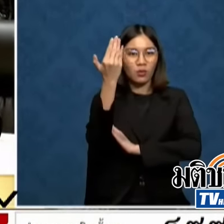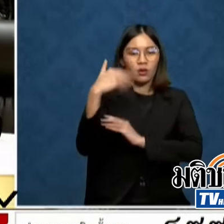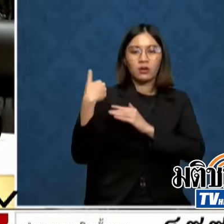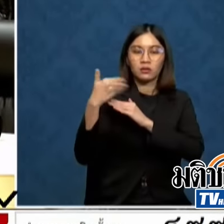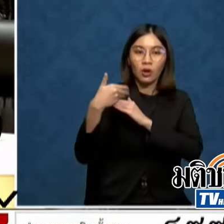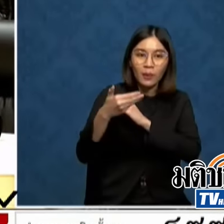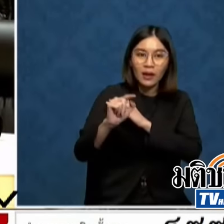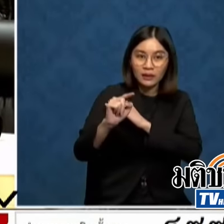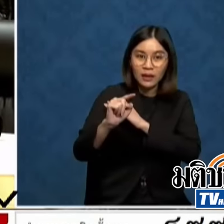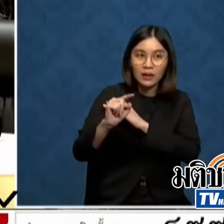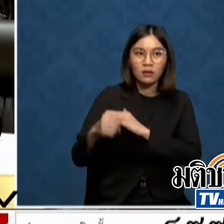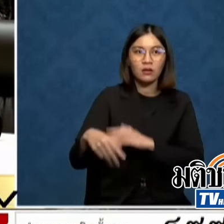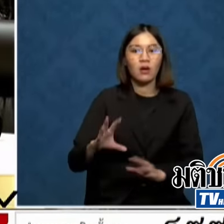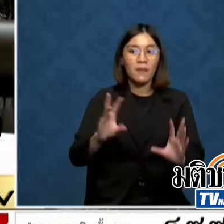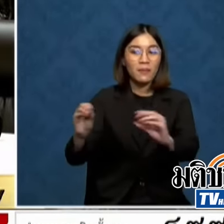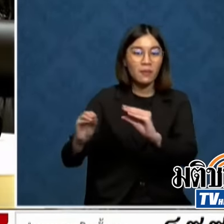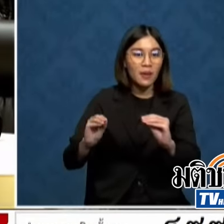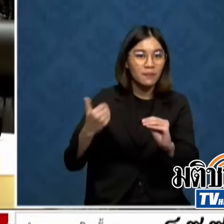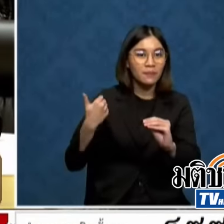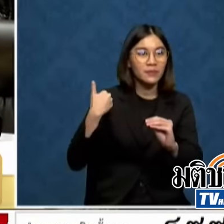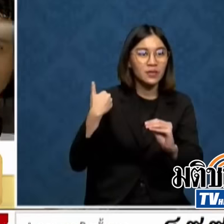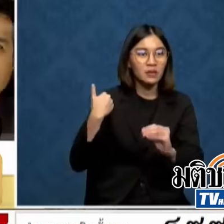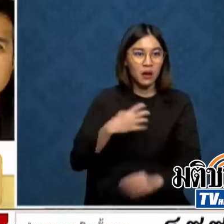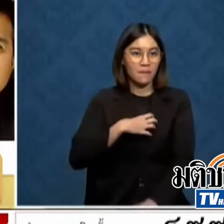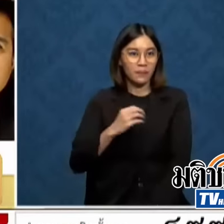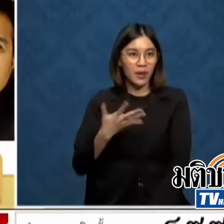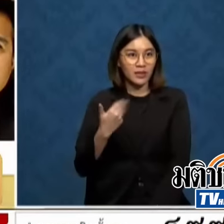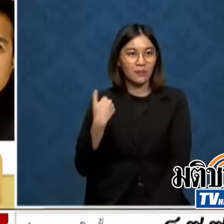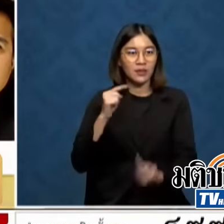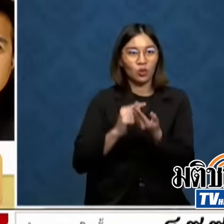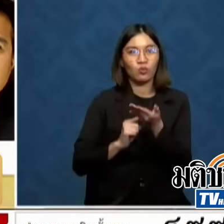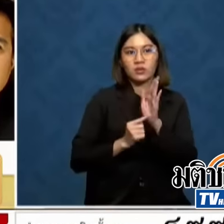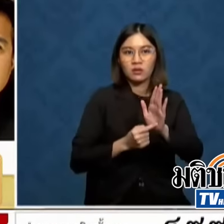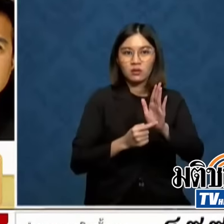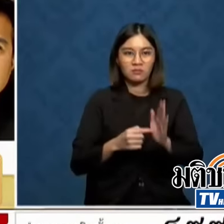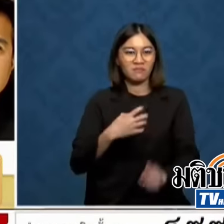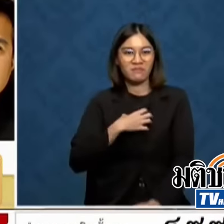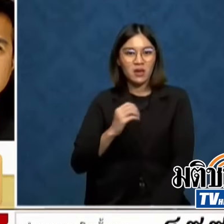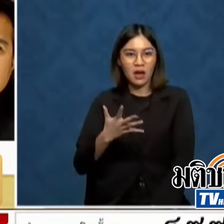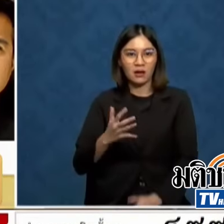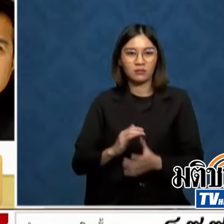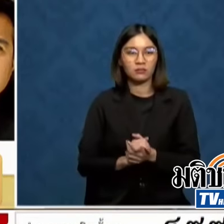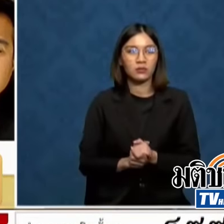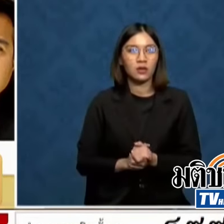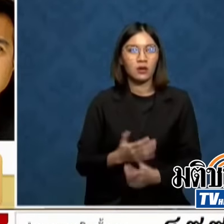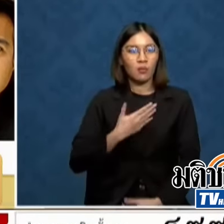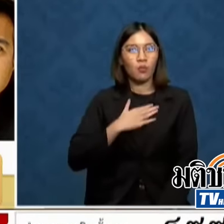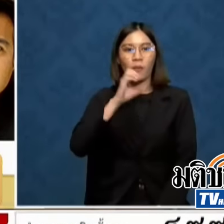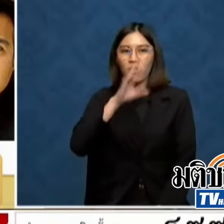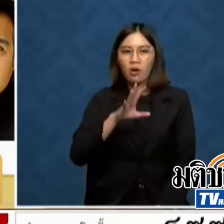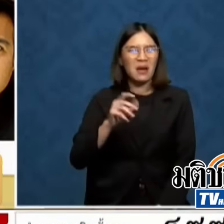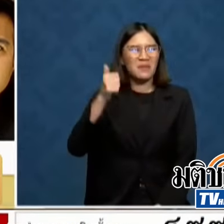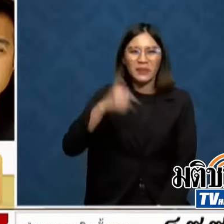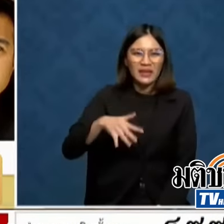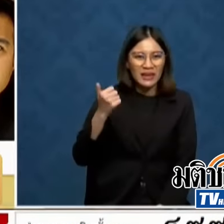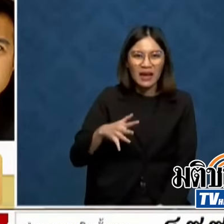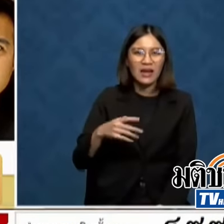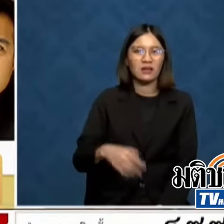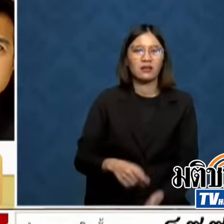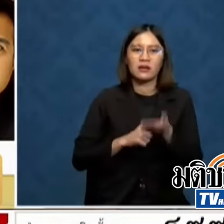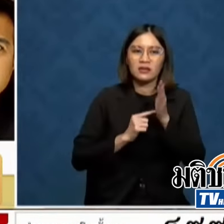มาได้รับเสียงแว่วๆว่าไม่อยากให้มีการเสนอยติผมก็บอกว่าไม่